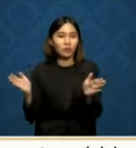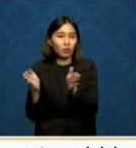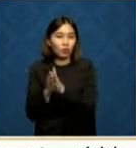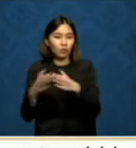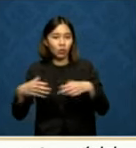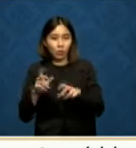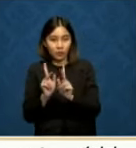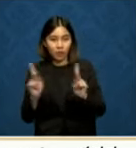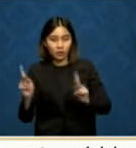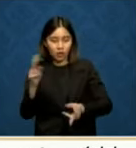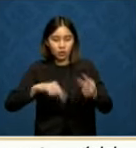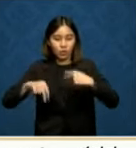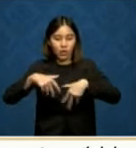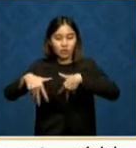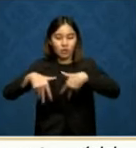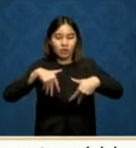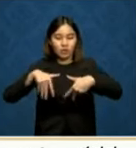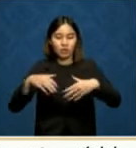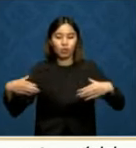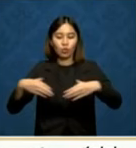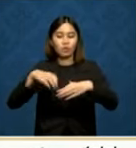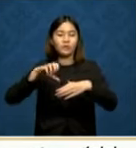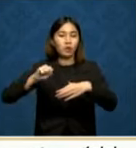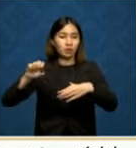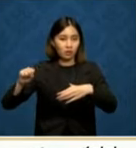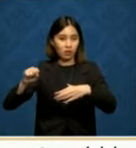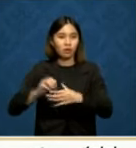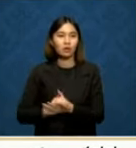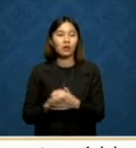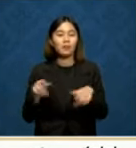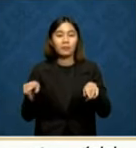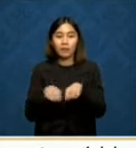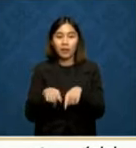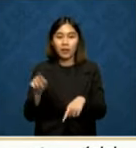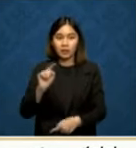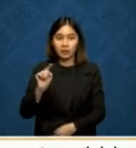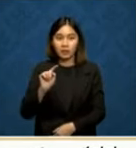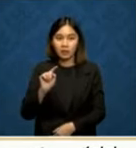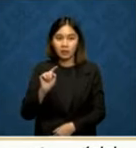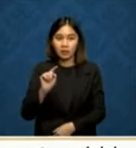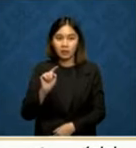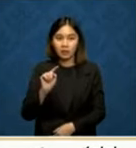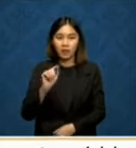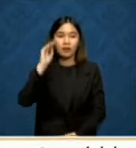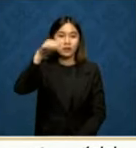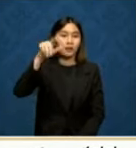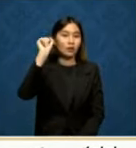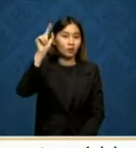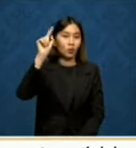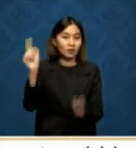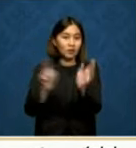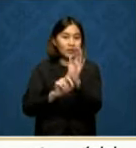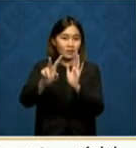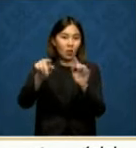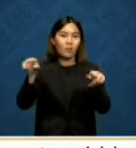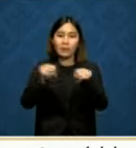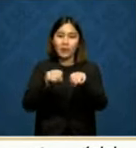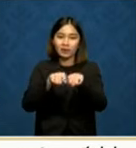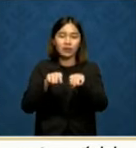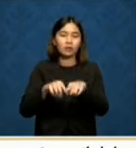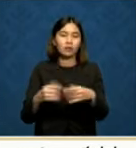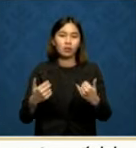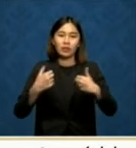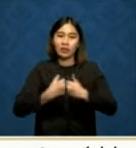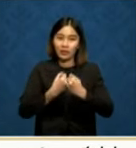างกรรมธิการคมของผู้บโคของสภาพุทธนราชดรนะคะและเช่นเดยวกันกับทางดวนระยะที่ 2 เช่นเดยวกันนะคะซึ่ง